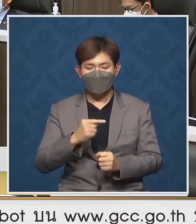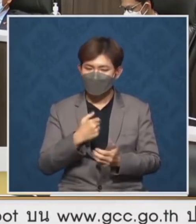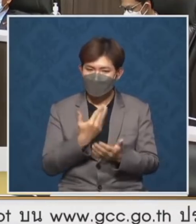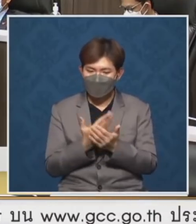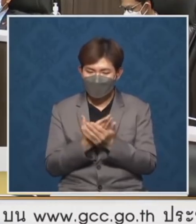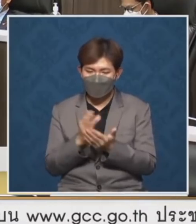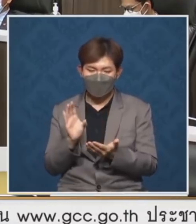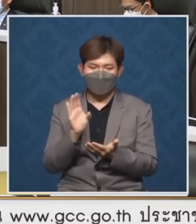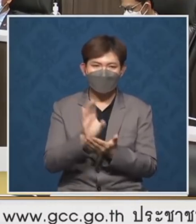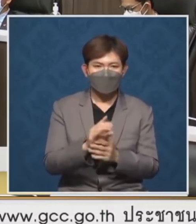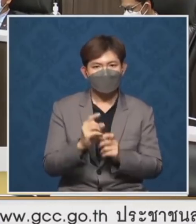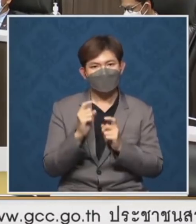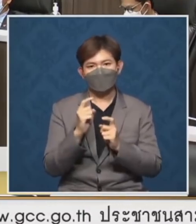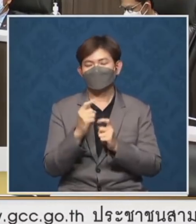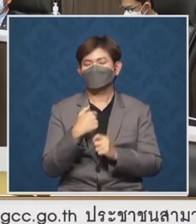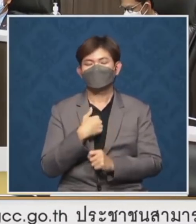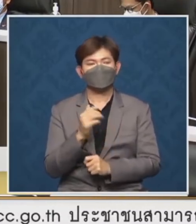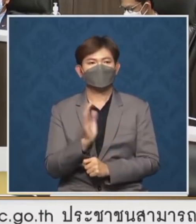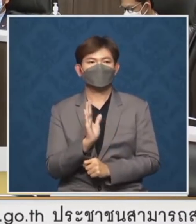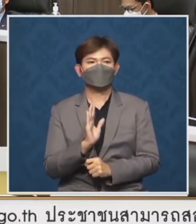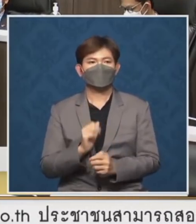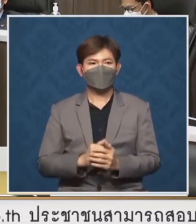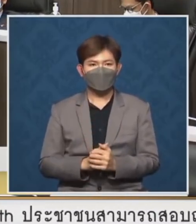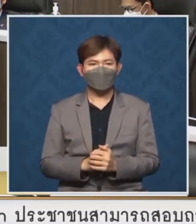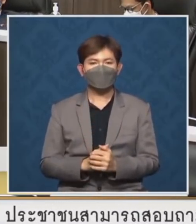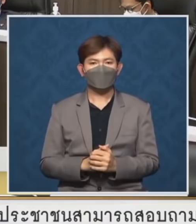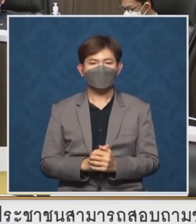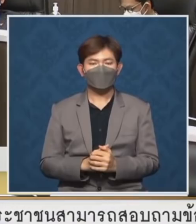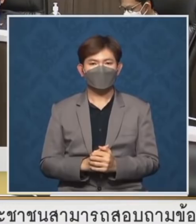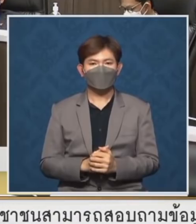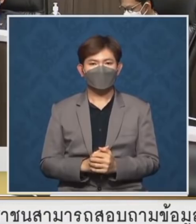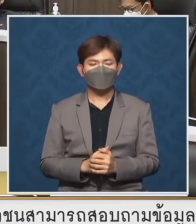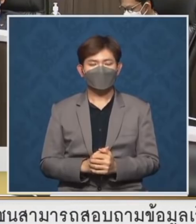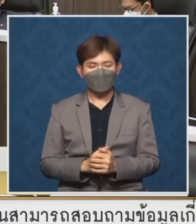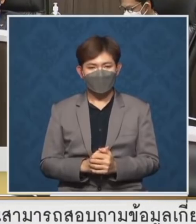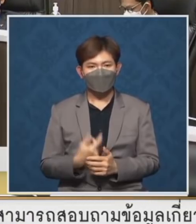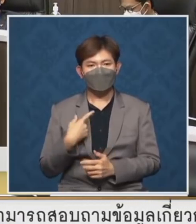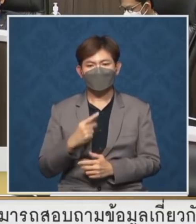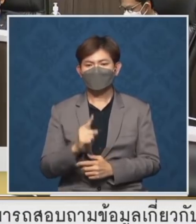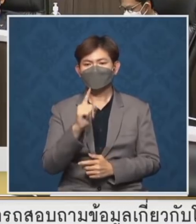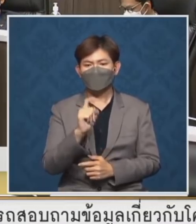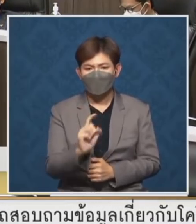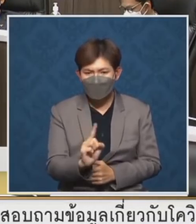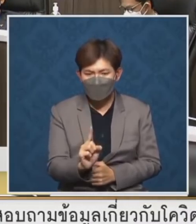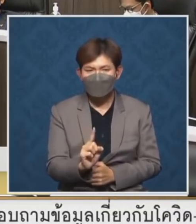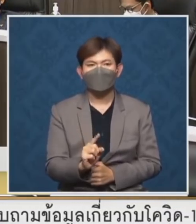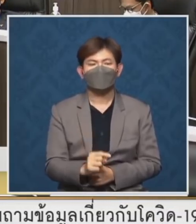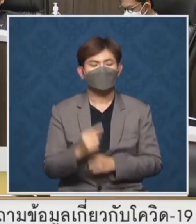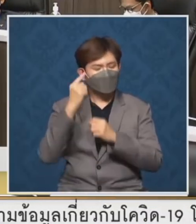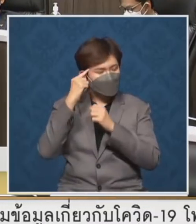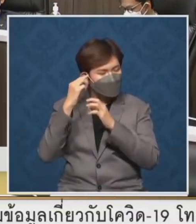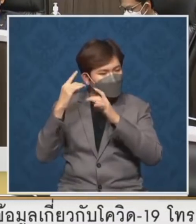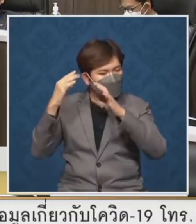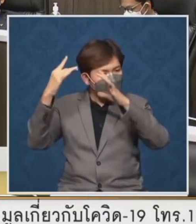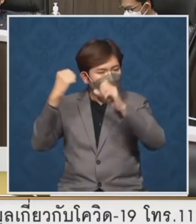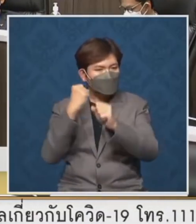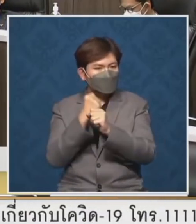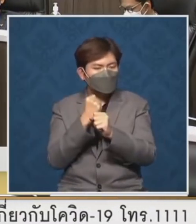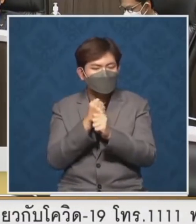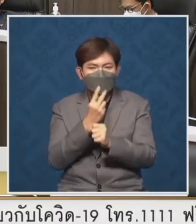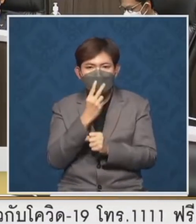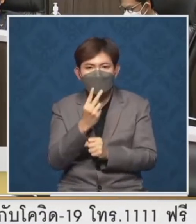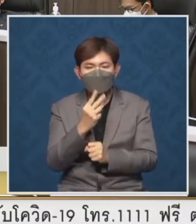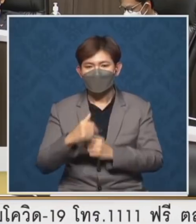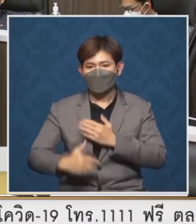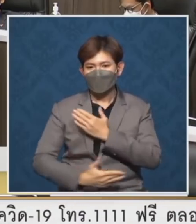งทุนมาเสี่ยงกับประเทศแบบนี้สิ่งที่เสียไปทั้งหมดมันคือความฝันของคนอีกหลายล้านคนที่เห็นว่านี่